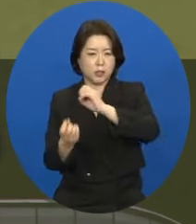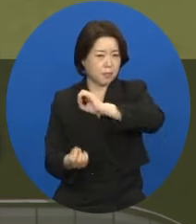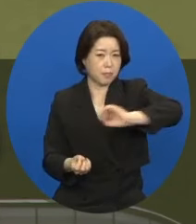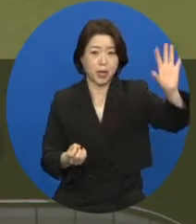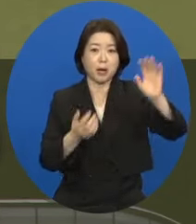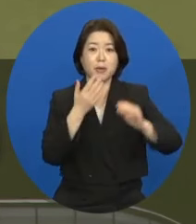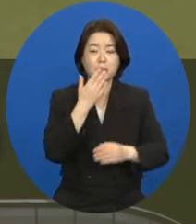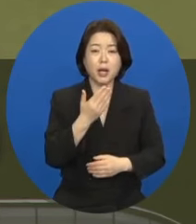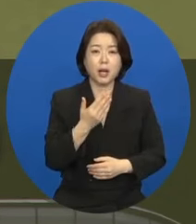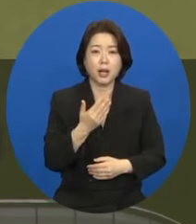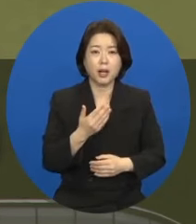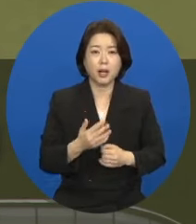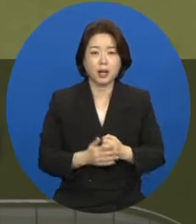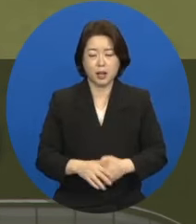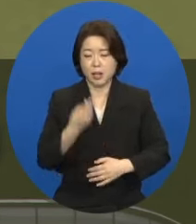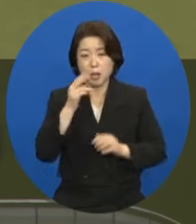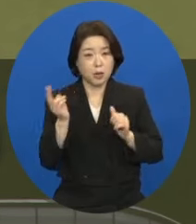것입니다.